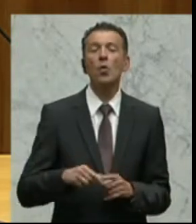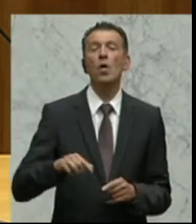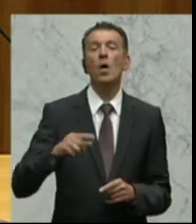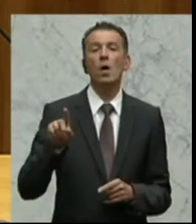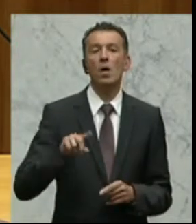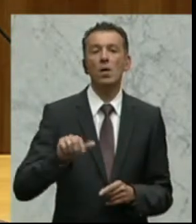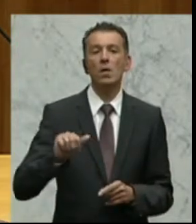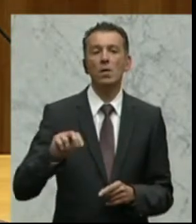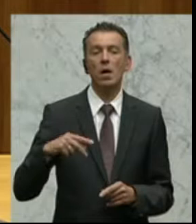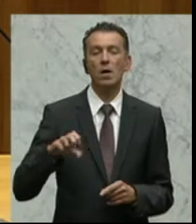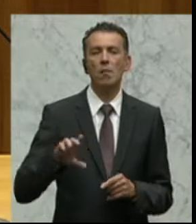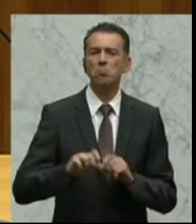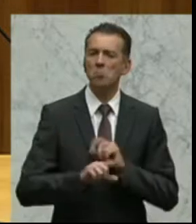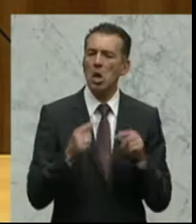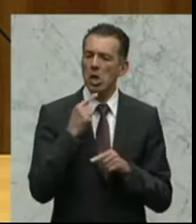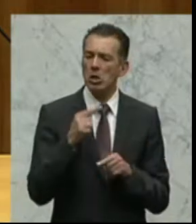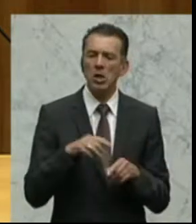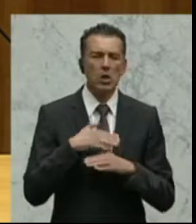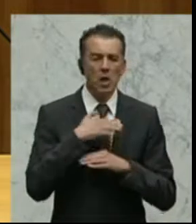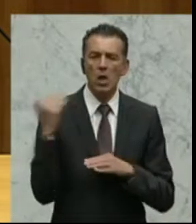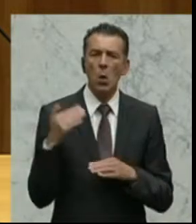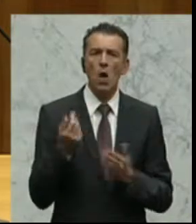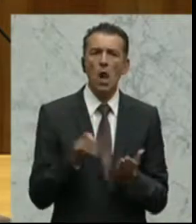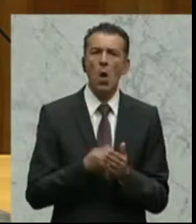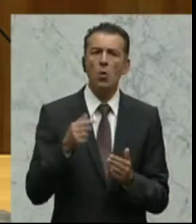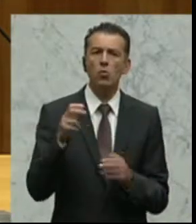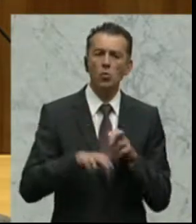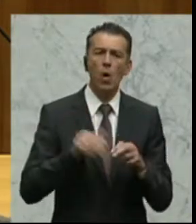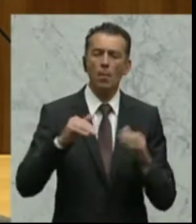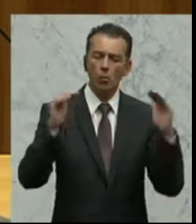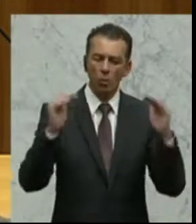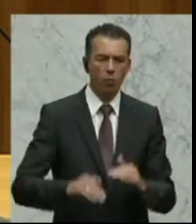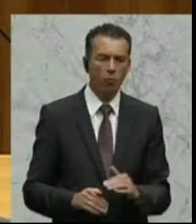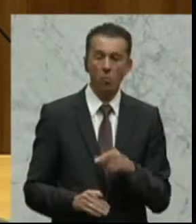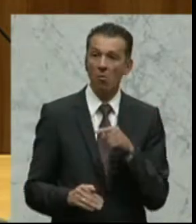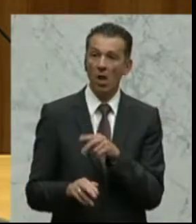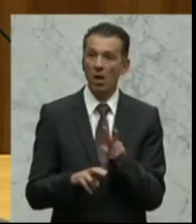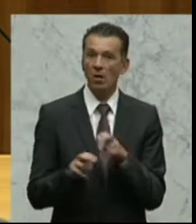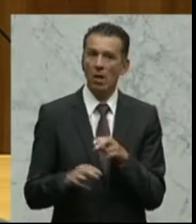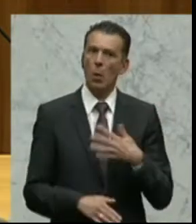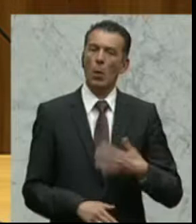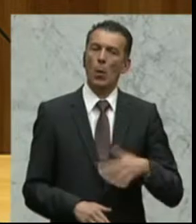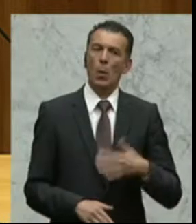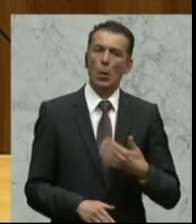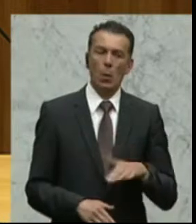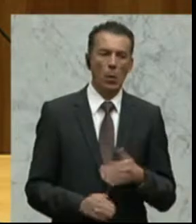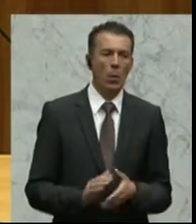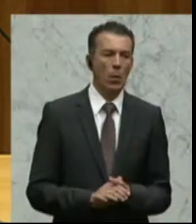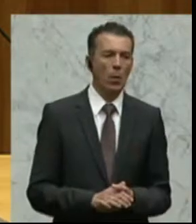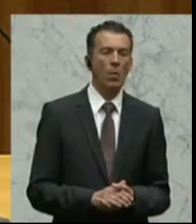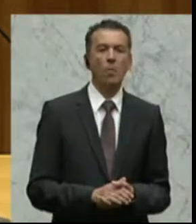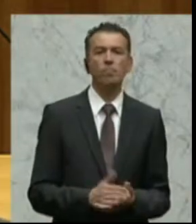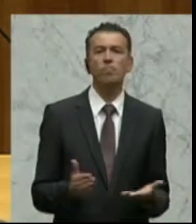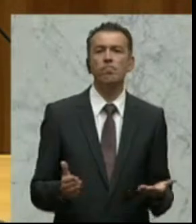uns reicht, die Lohnsteuern gehören runter. Deren Zitate waren weit heftiger als die von Vogler, der nur gemeint hat, jetzt reicht's. Der hat überhaupt in